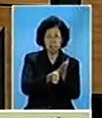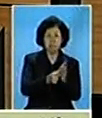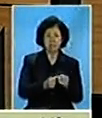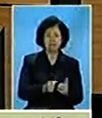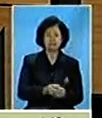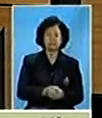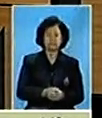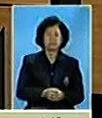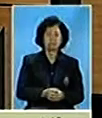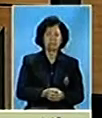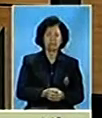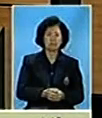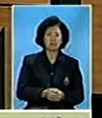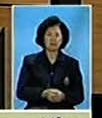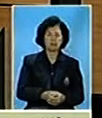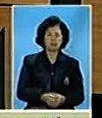อไปนี้นะครับ